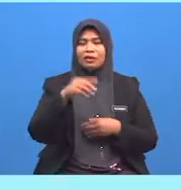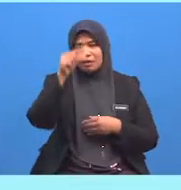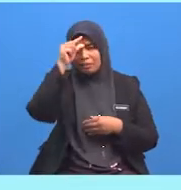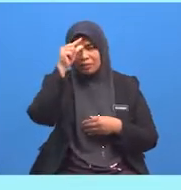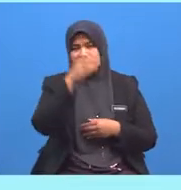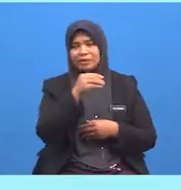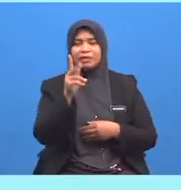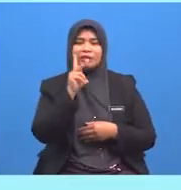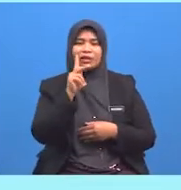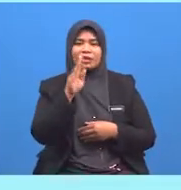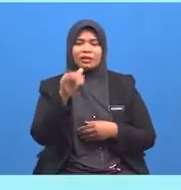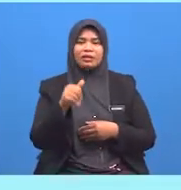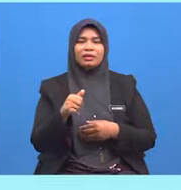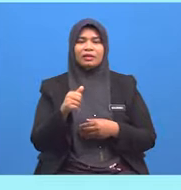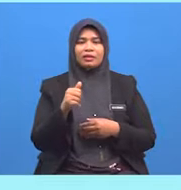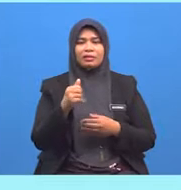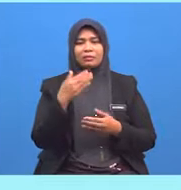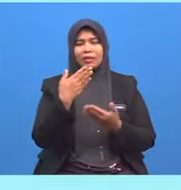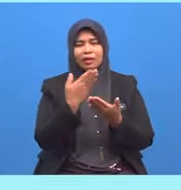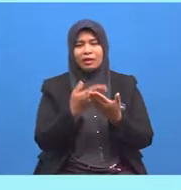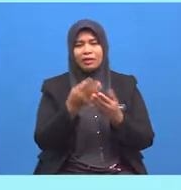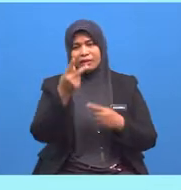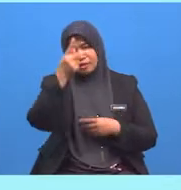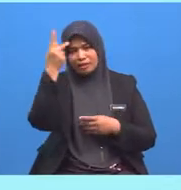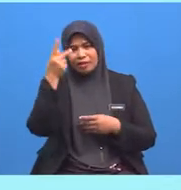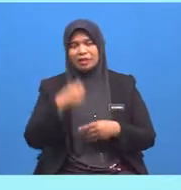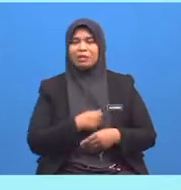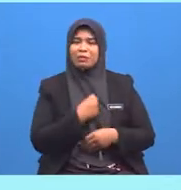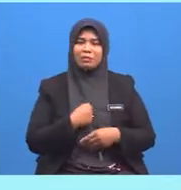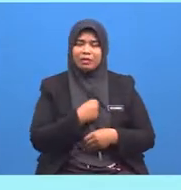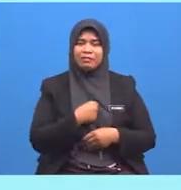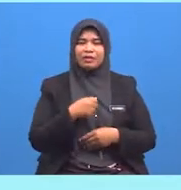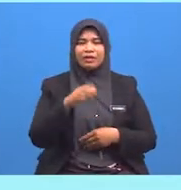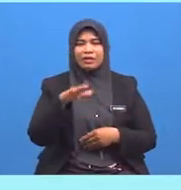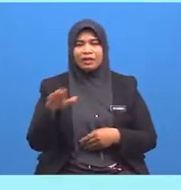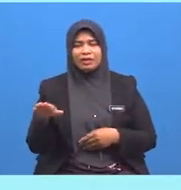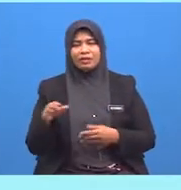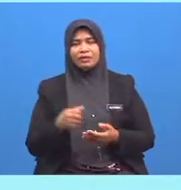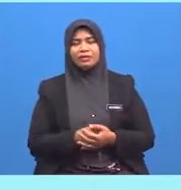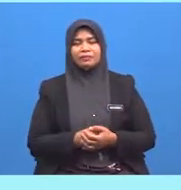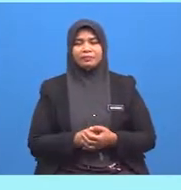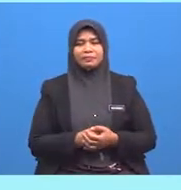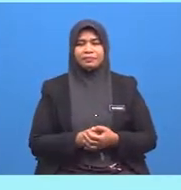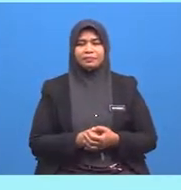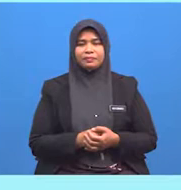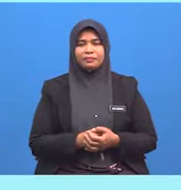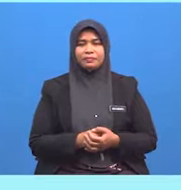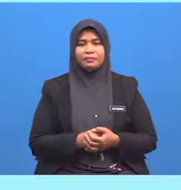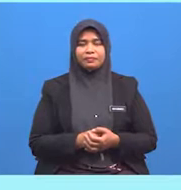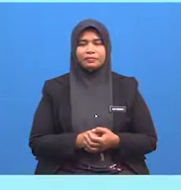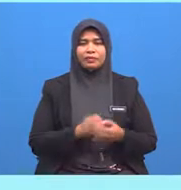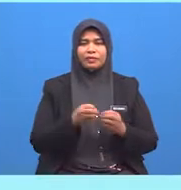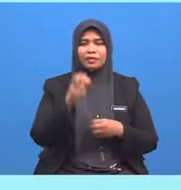kerana memaafkan adik dan kamu harus menasehatinya agar tidak mengulangi perbuatan tersebut